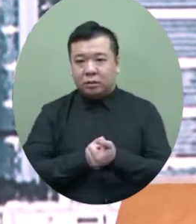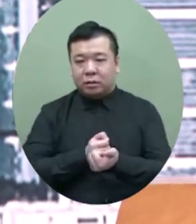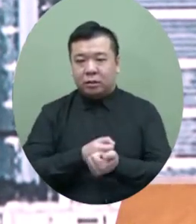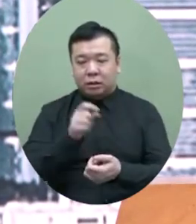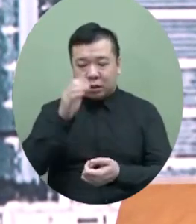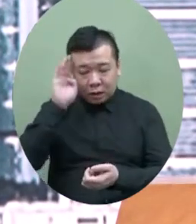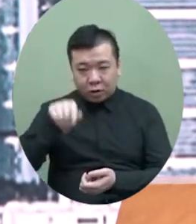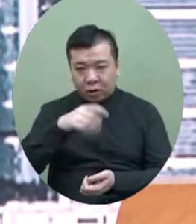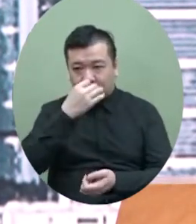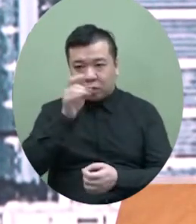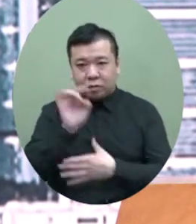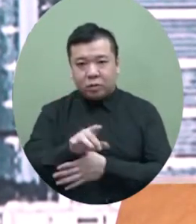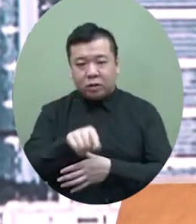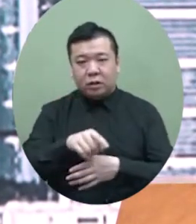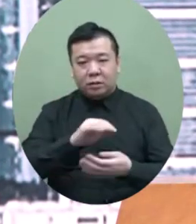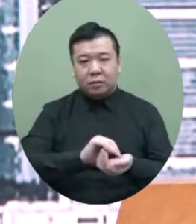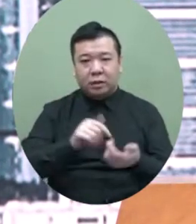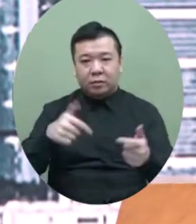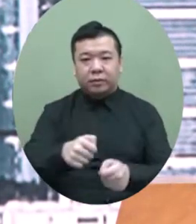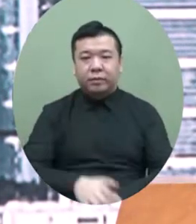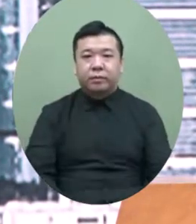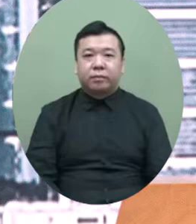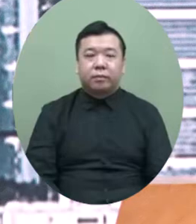早日可以處理到呢一波嘅疫情